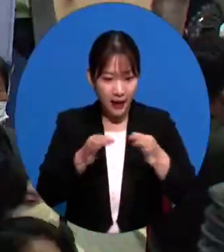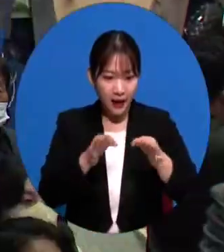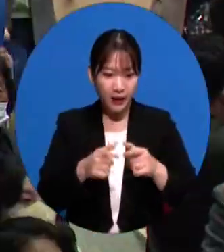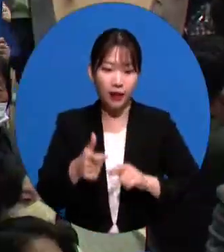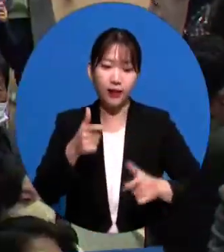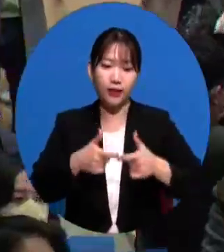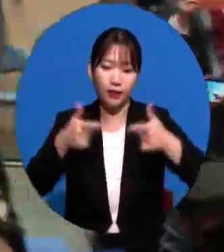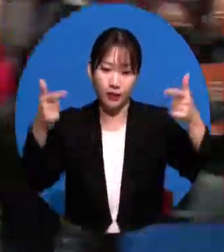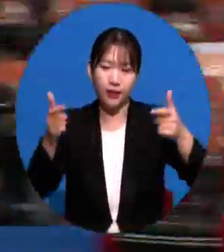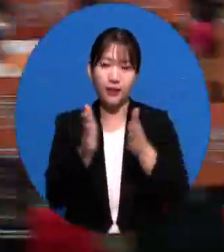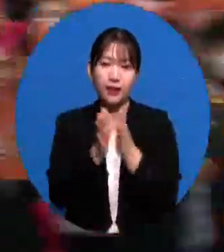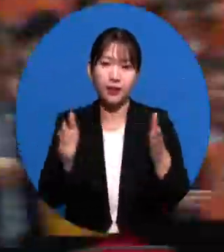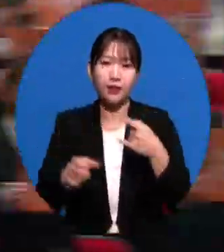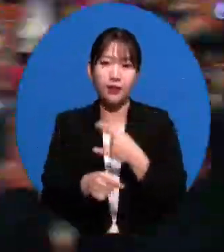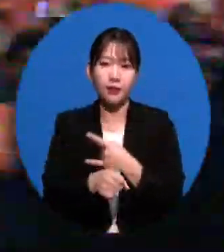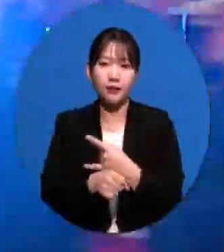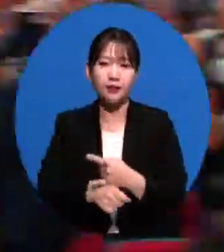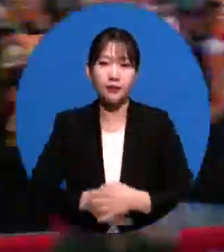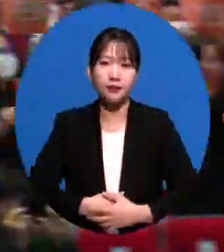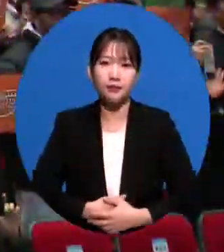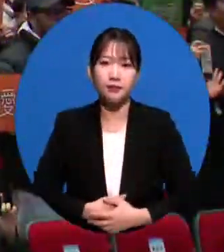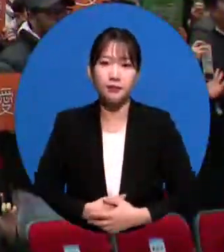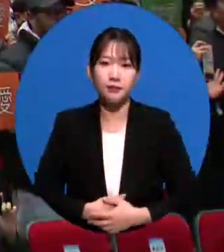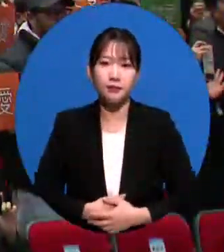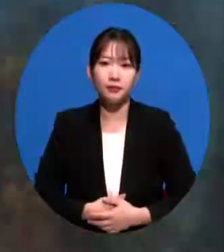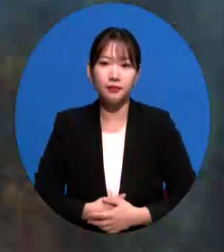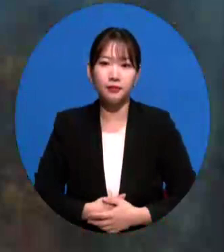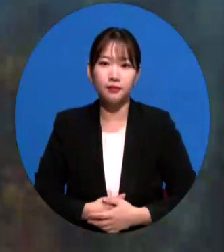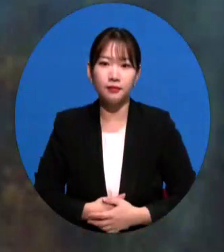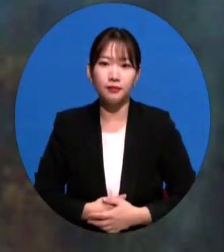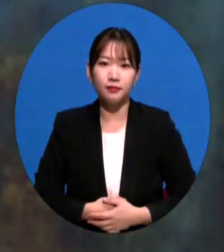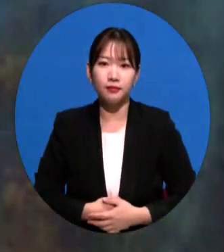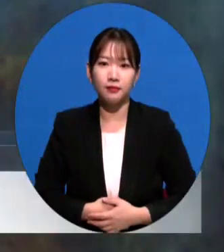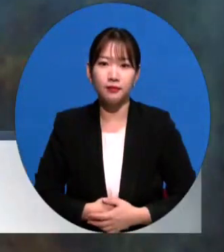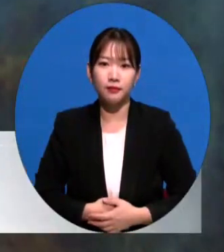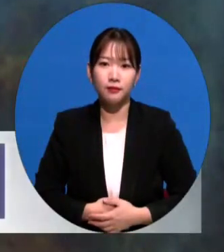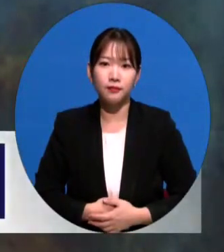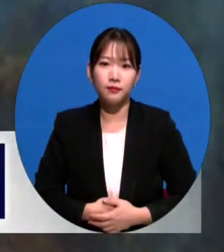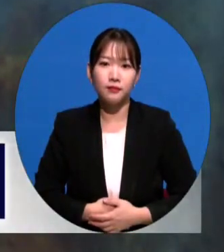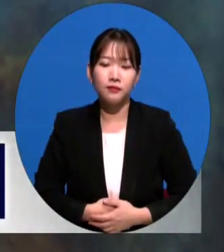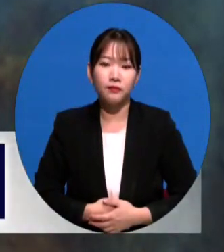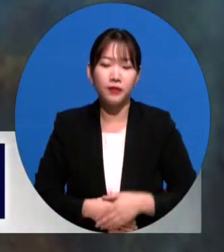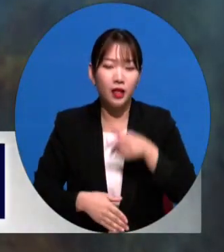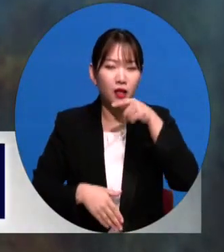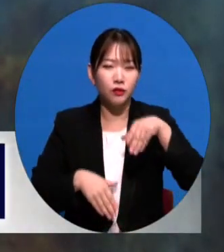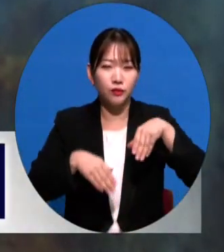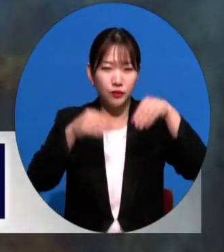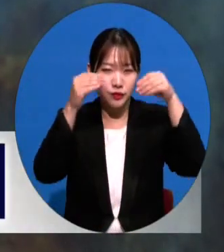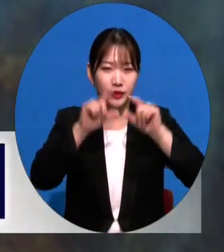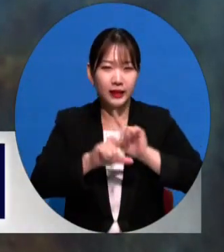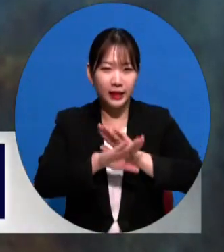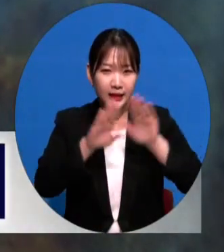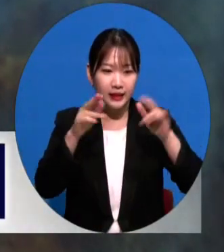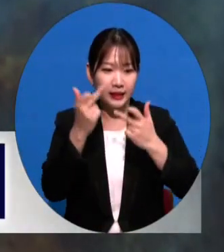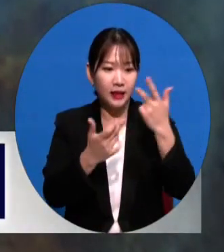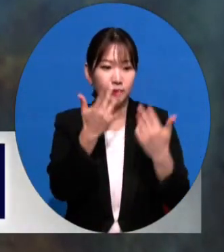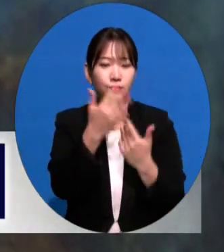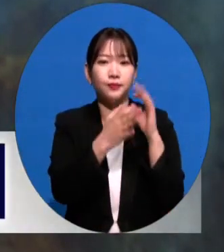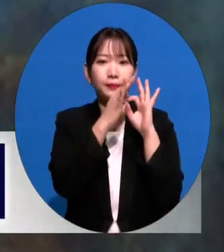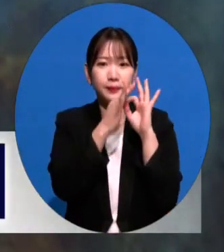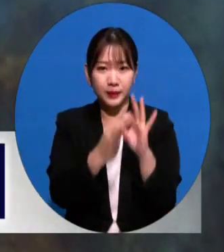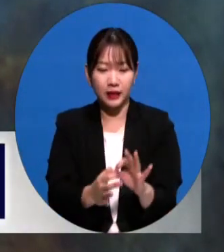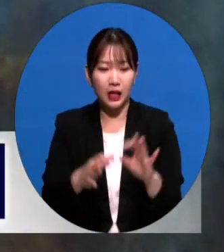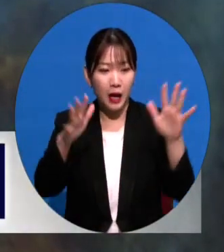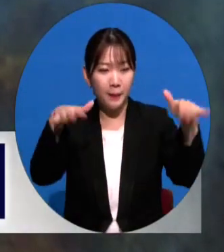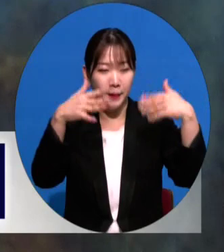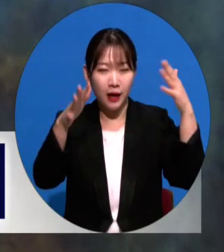등에 나섰습니다. MBC 뉴스 김진선입니다. 건조한 날씨에 산불이 잇따르고 있습니다.